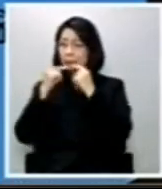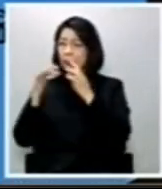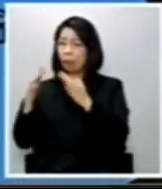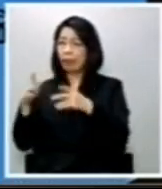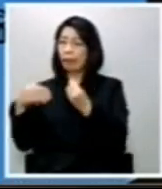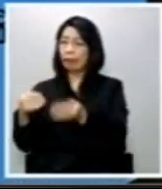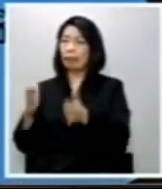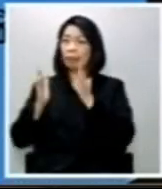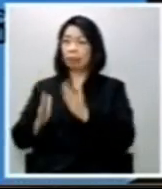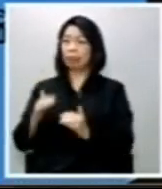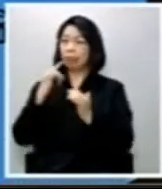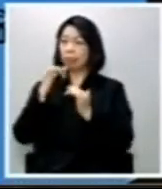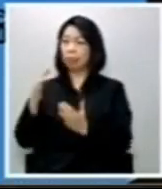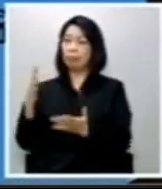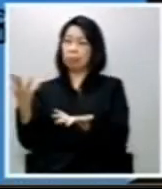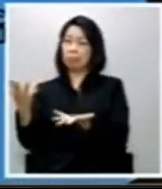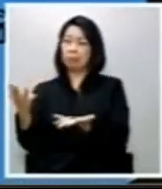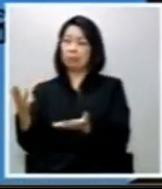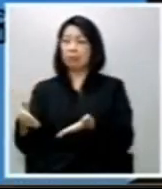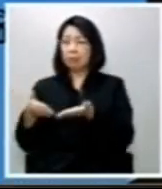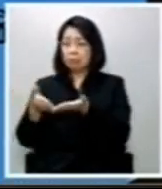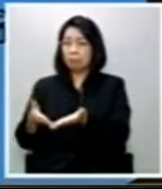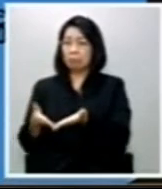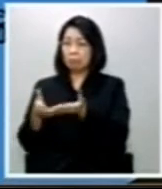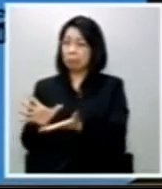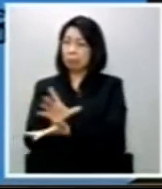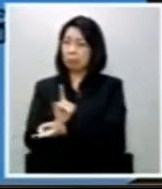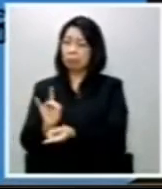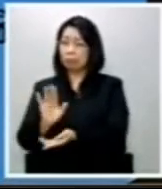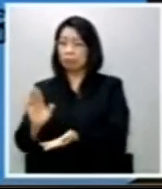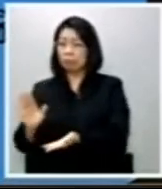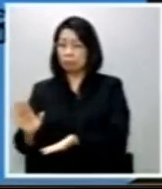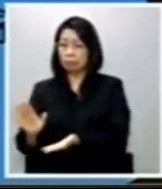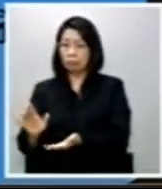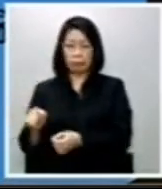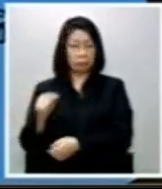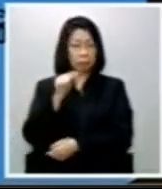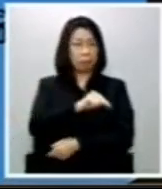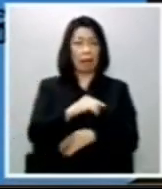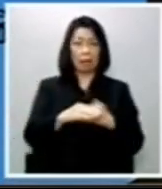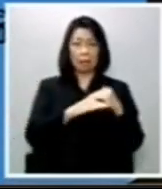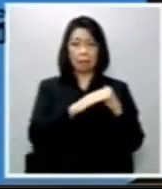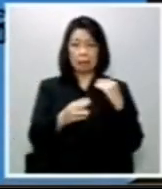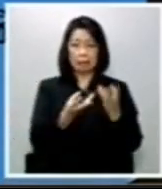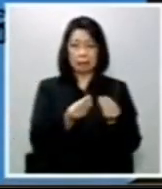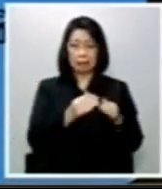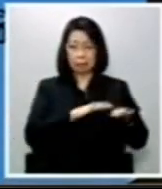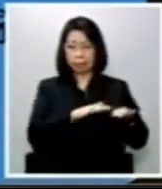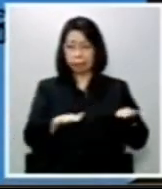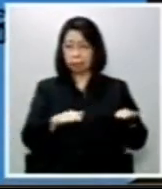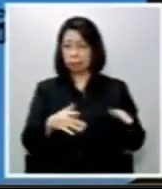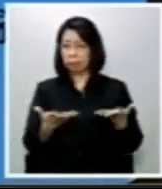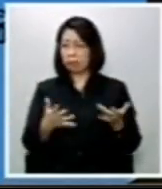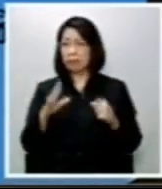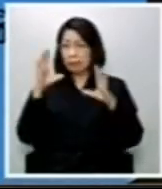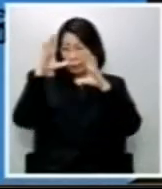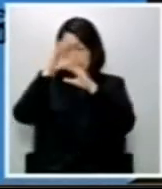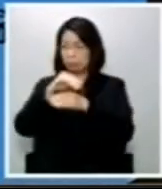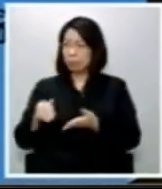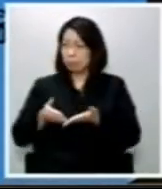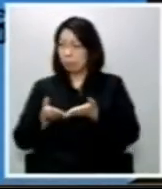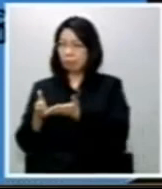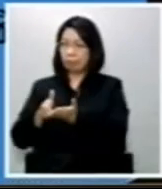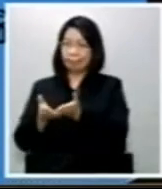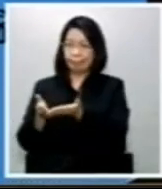ได้รักษาเรือไว้หมายความว่าชาวเลไม่เหมือนชาวบกค่ะ กลางคืนต้องลุกขึ้นมาแล่นเรื่องมาขยับ